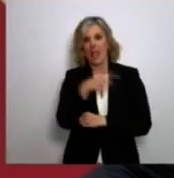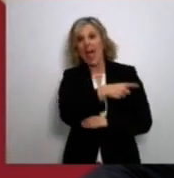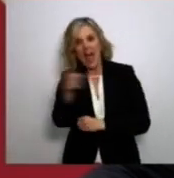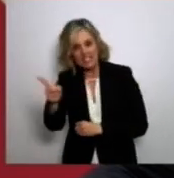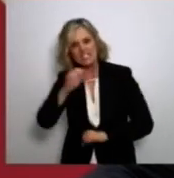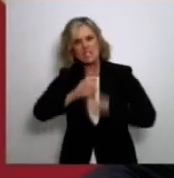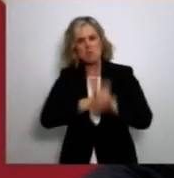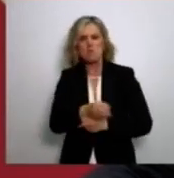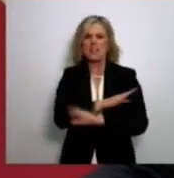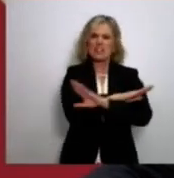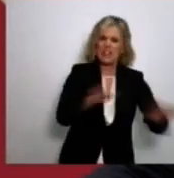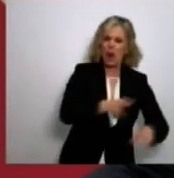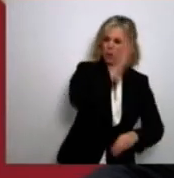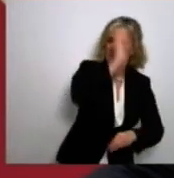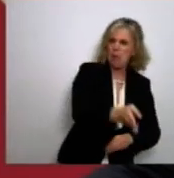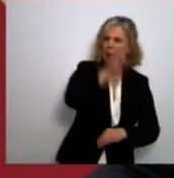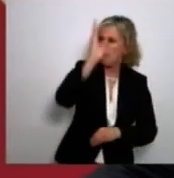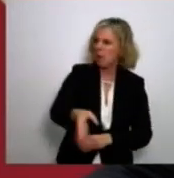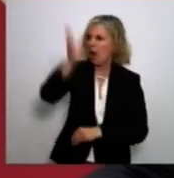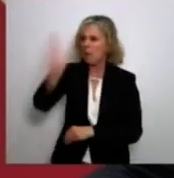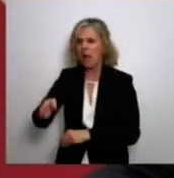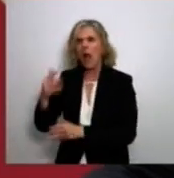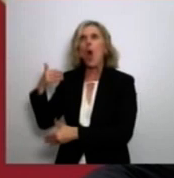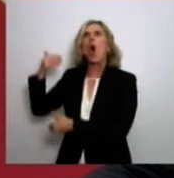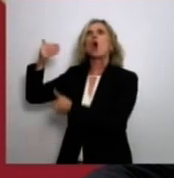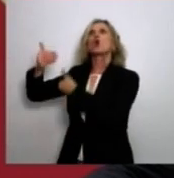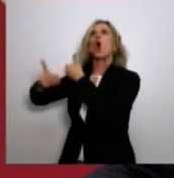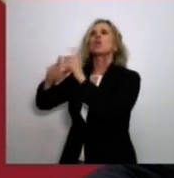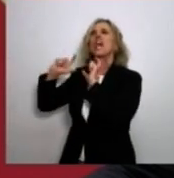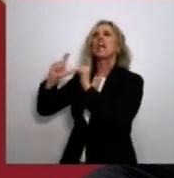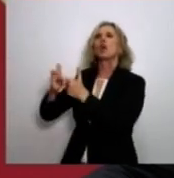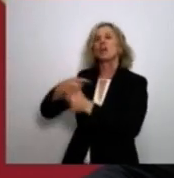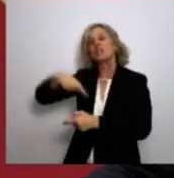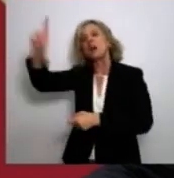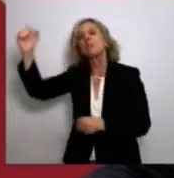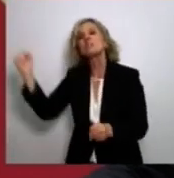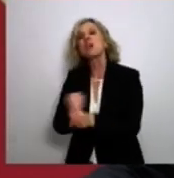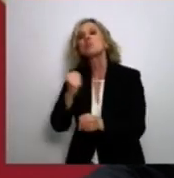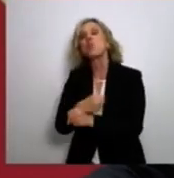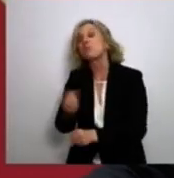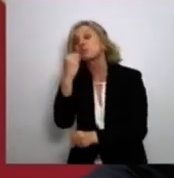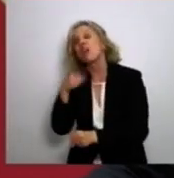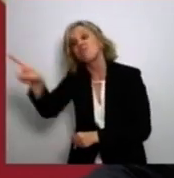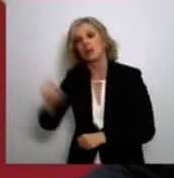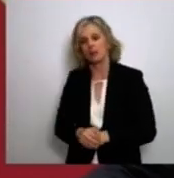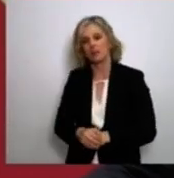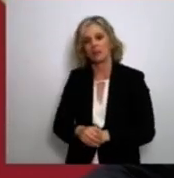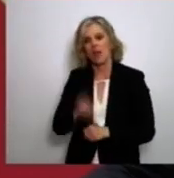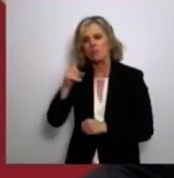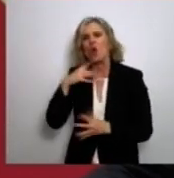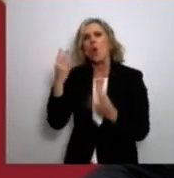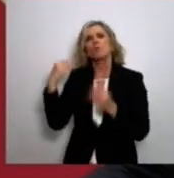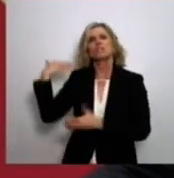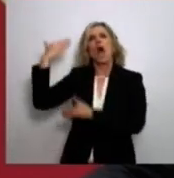τελειώσετε την πολιτική τους και προδοτική τους καριέρα. Να τους στείλετε να εργαστούν για να ζήσουν. Αυτό είναι ένα όνειρο το οποίο